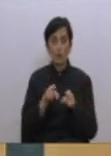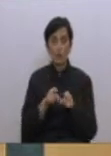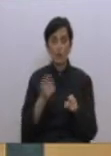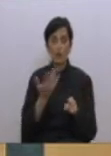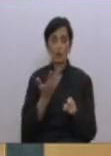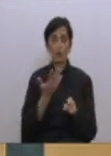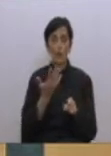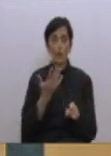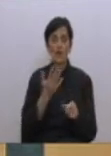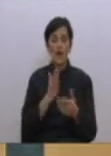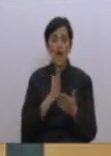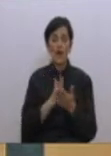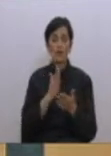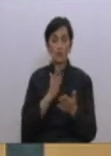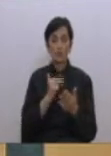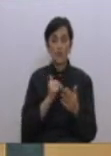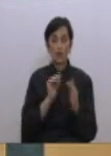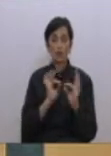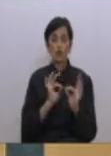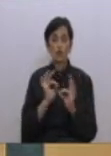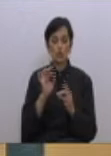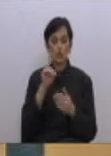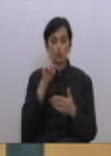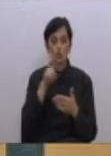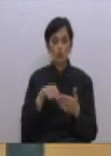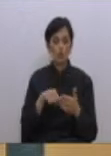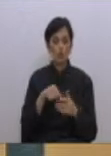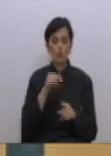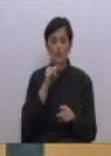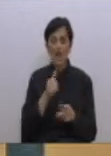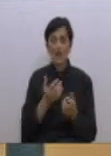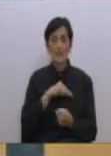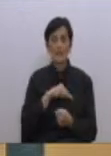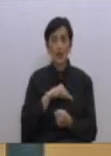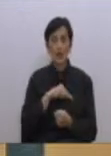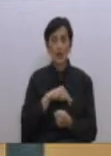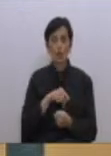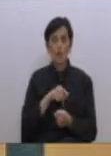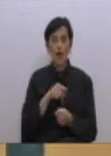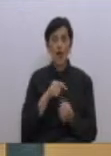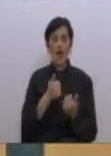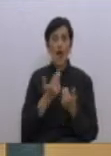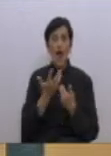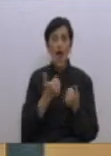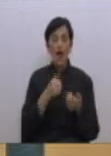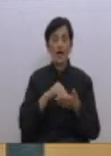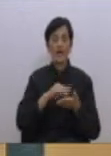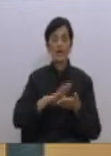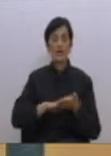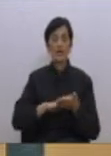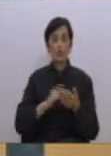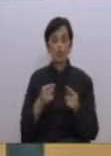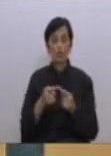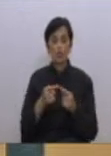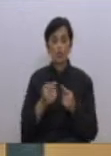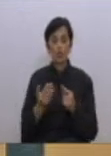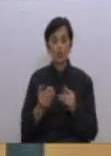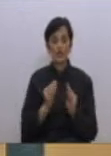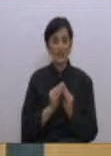რომელთა არსებობისა და სისტორიზე წმუნება ვერ მიიღო სამსახურს. აღრიცხვა ანგარიშებით კუთხით